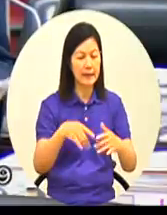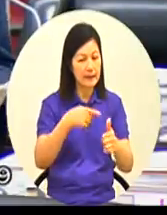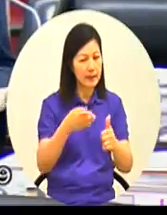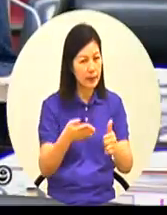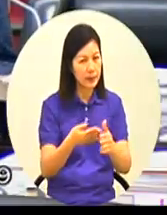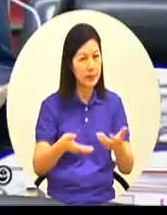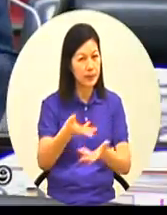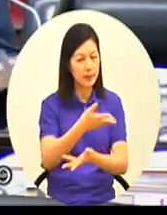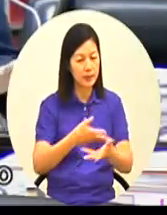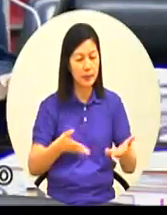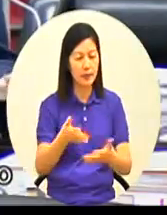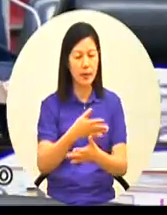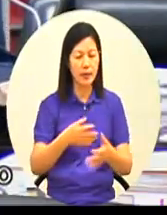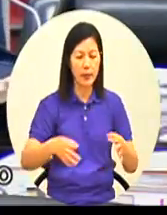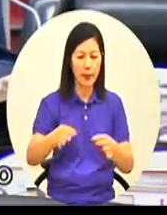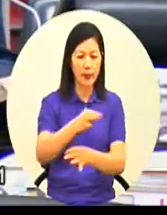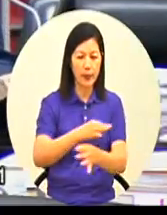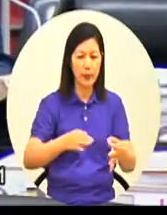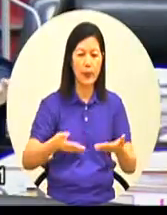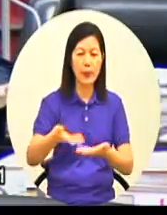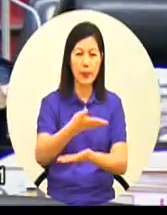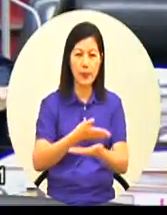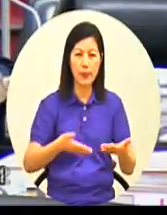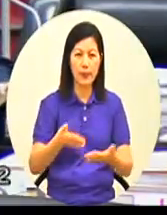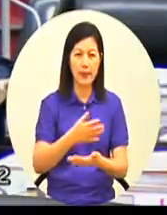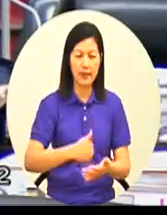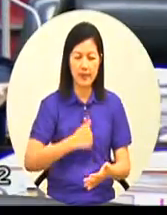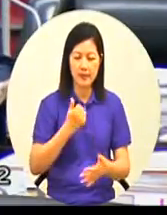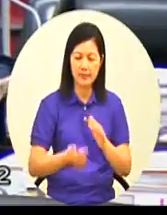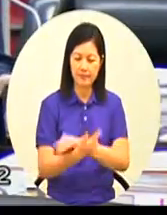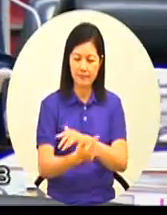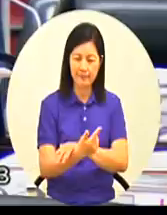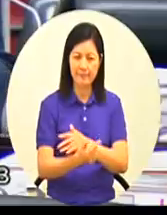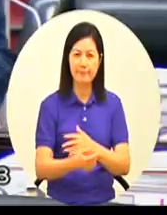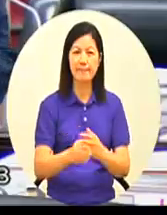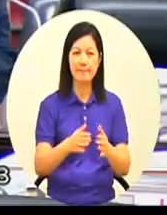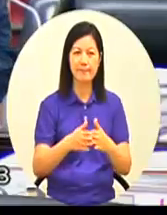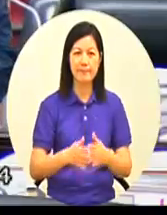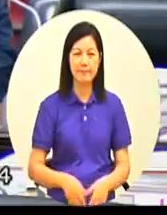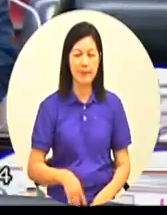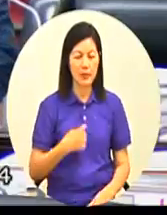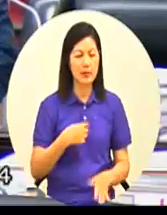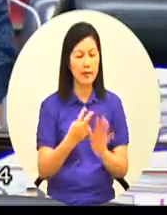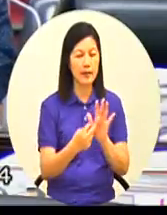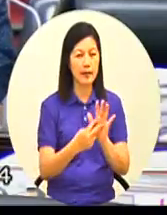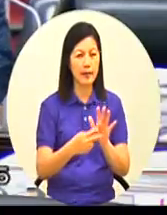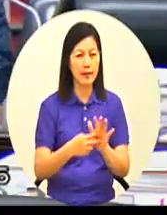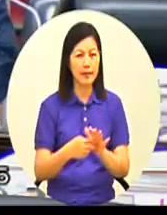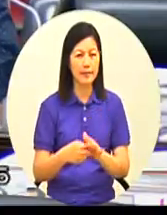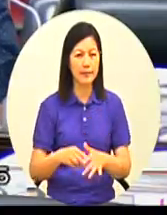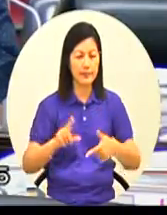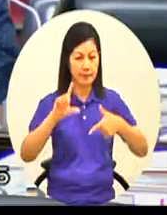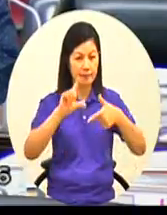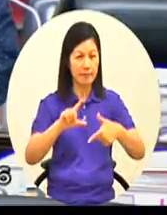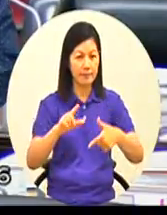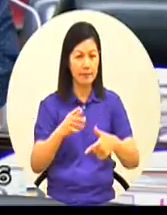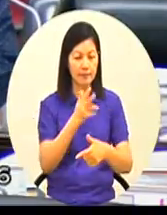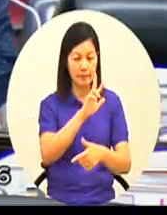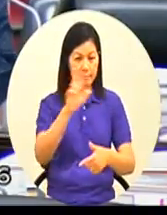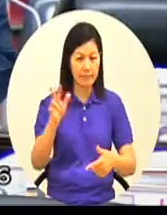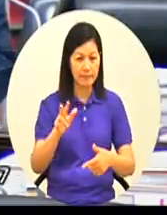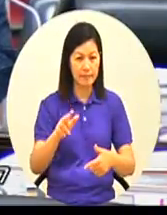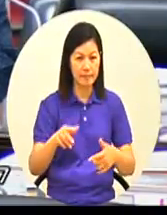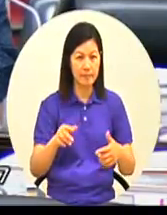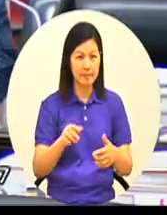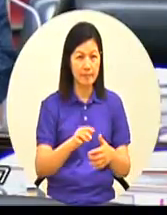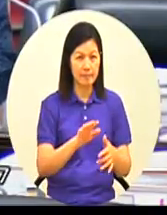是经济交流，这其实应该要快速一点。我举一个例好了，我们跟以色列的交流，高雄